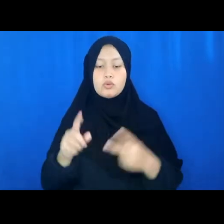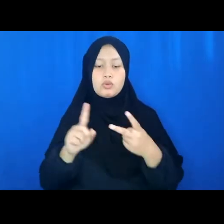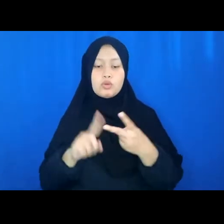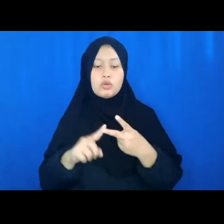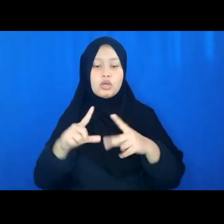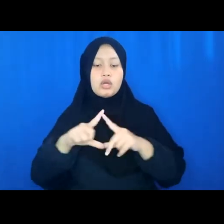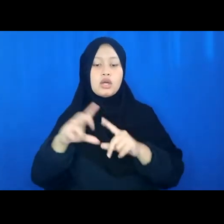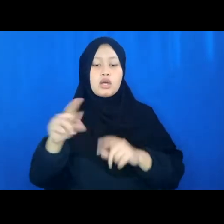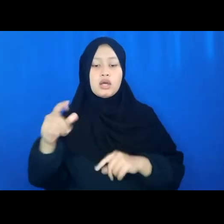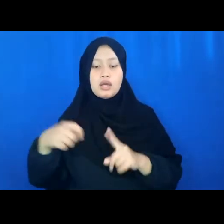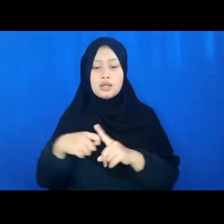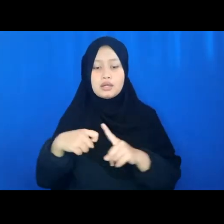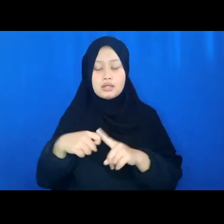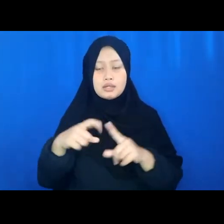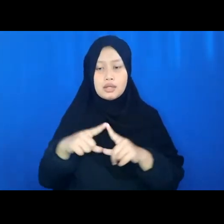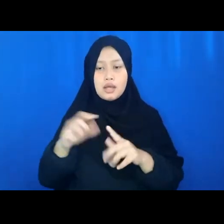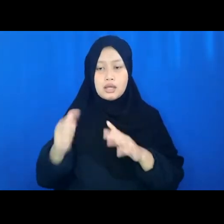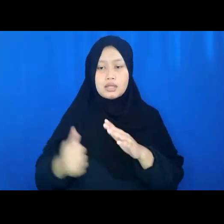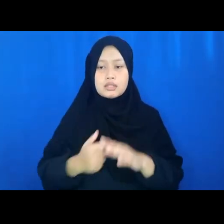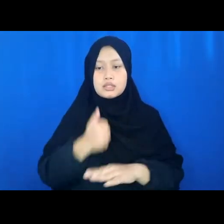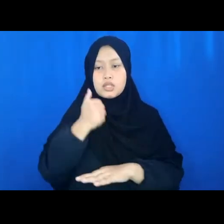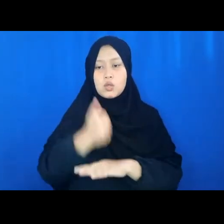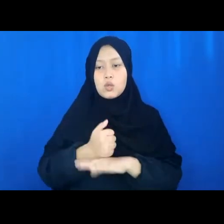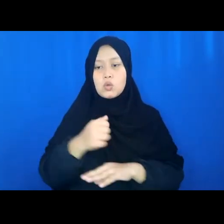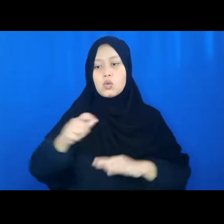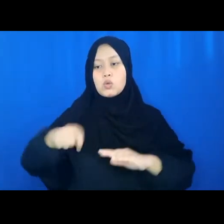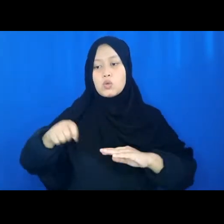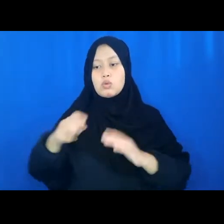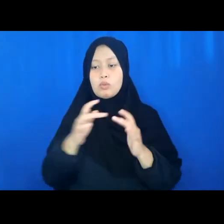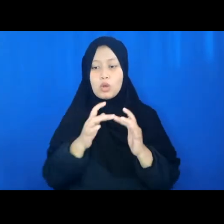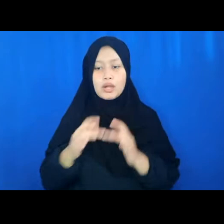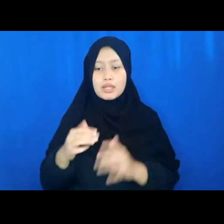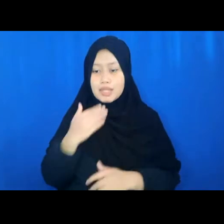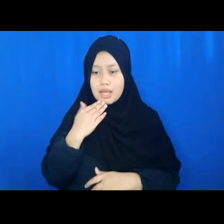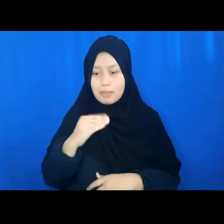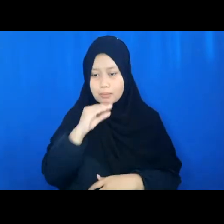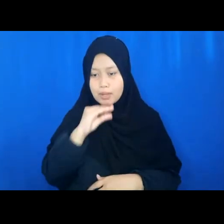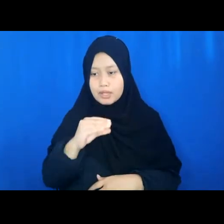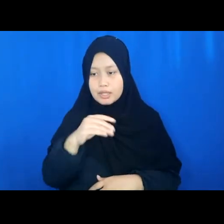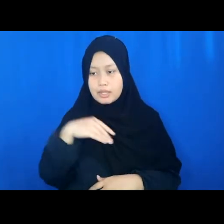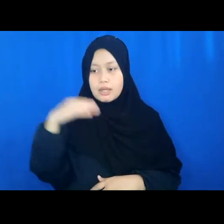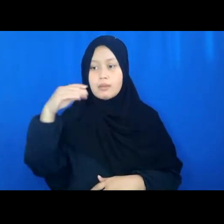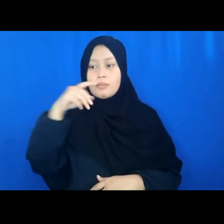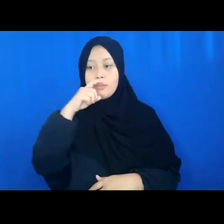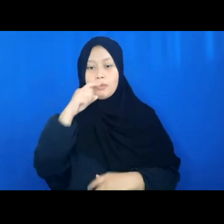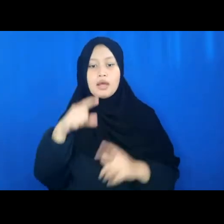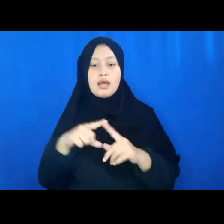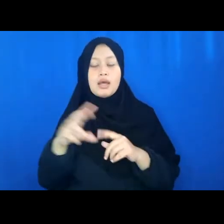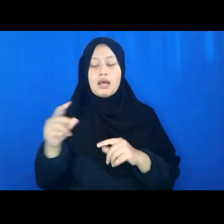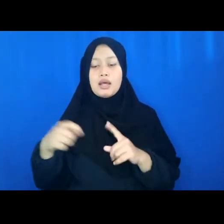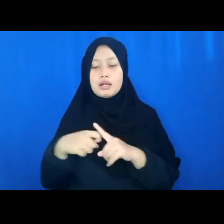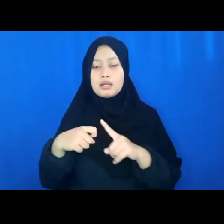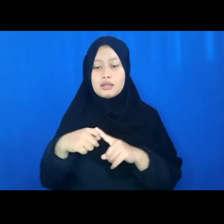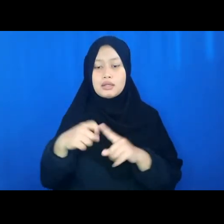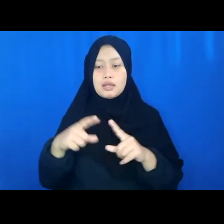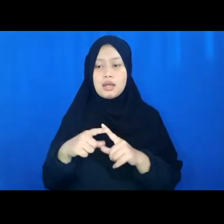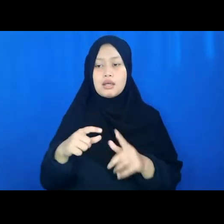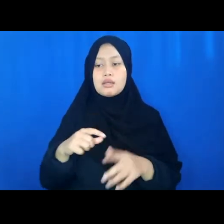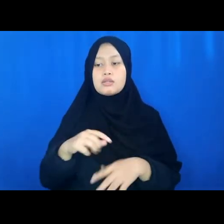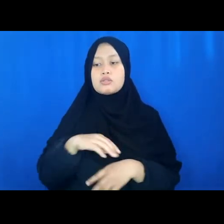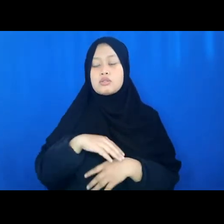dhiratara CEO hukuman lain Selamat pagi Pak Arka yang saya hormati para narasumber kita